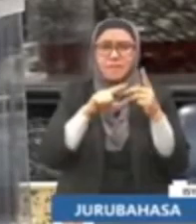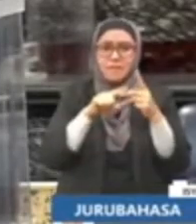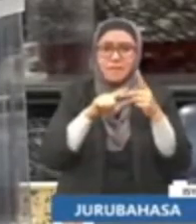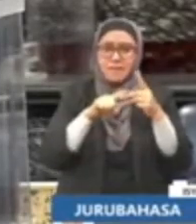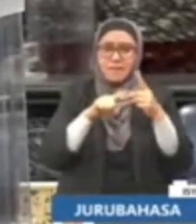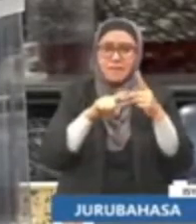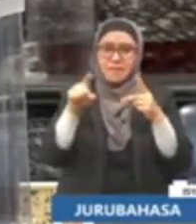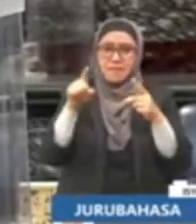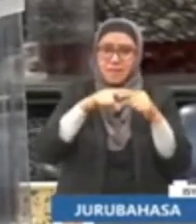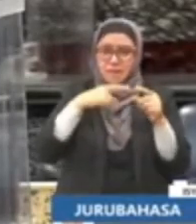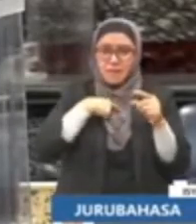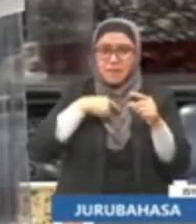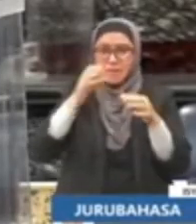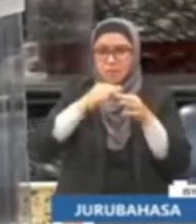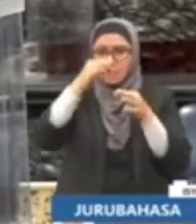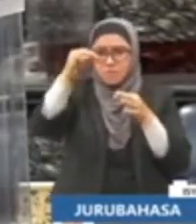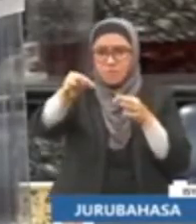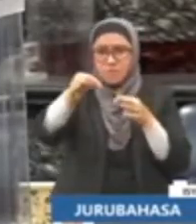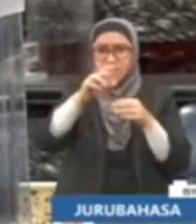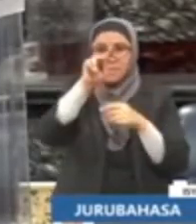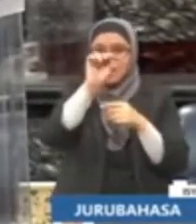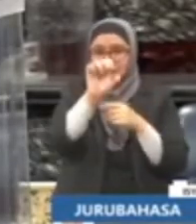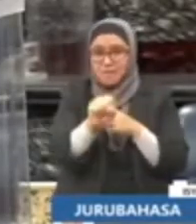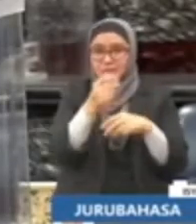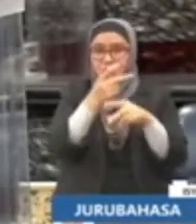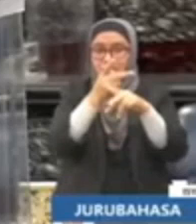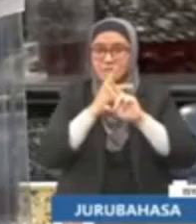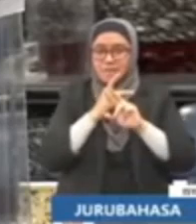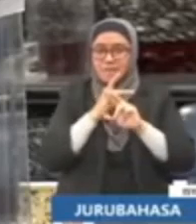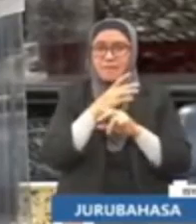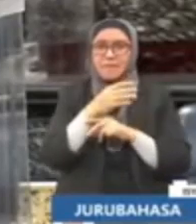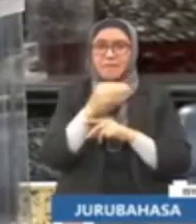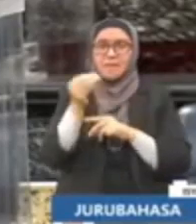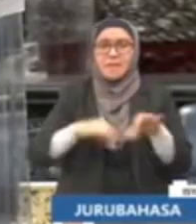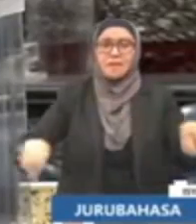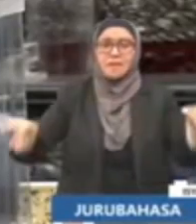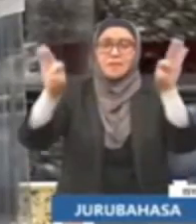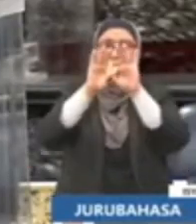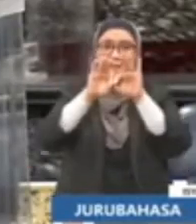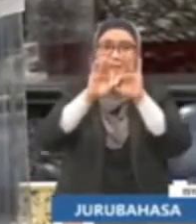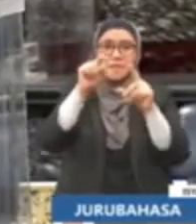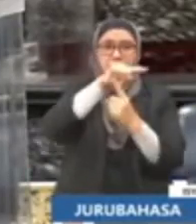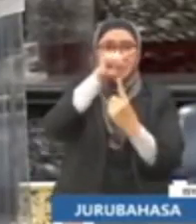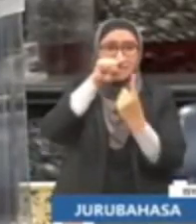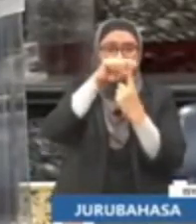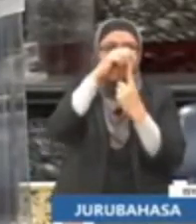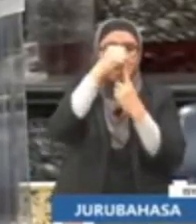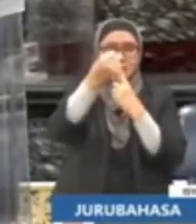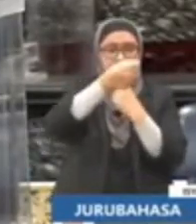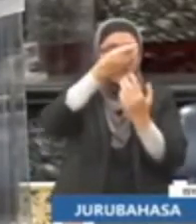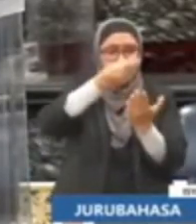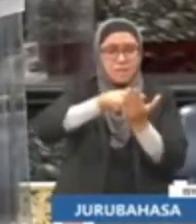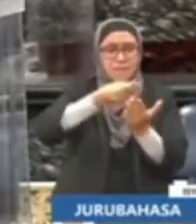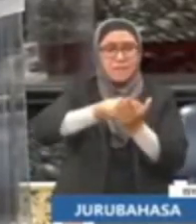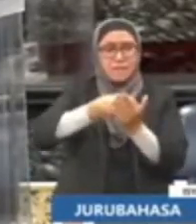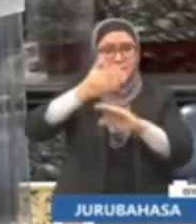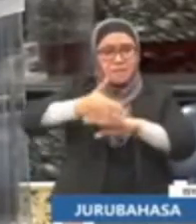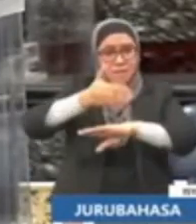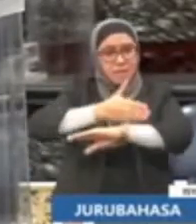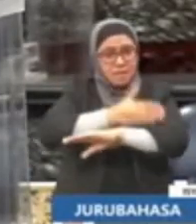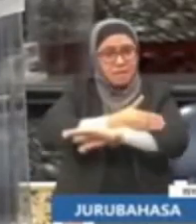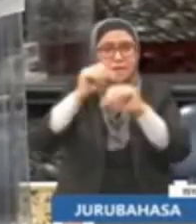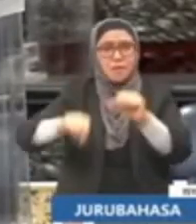kos-kosan pinjaman pada peminjam yang penting ada apabila kedudukan keuangan peminjam bertambah baik mereka boleh berbincang dengan